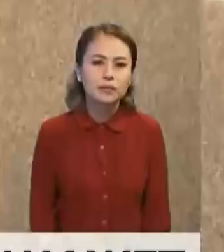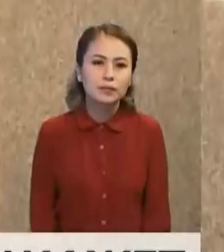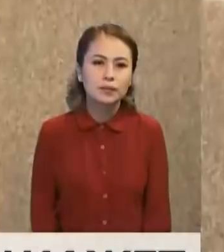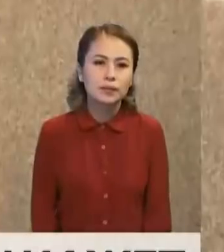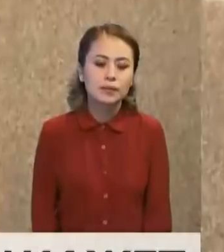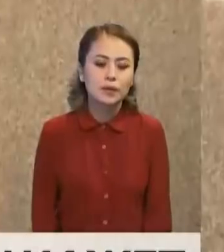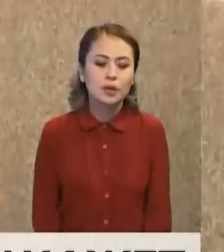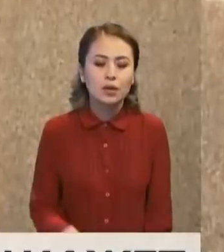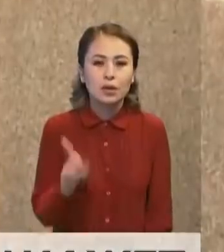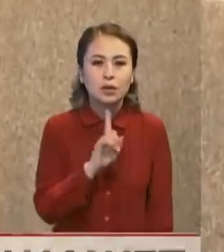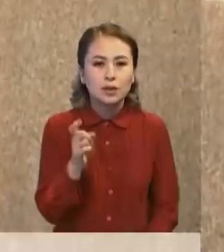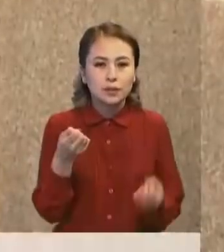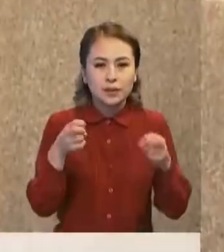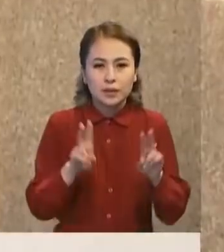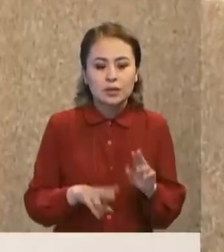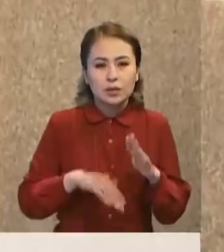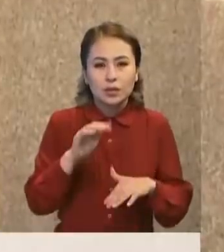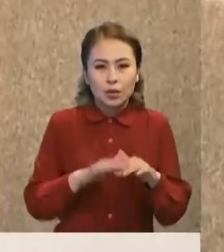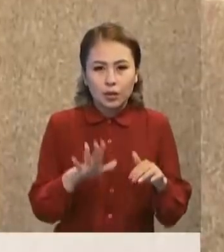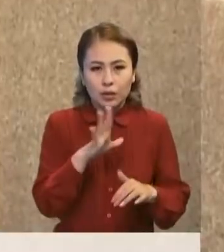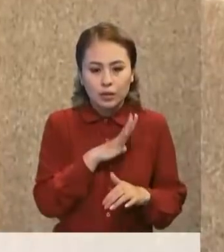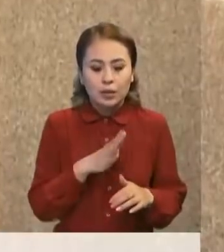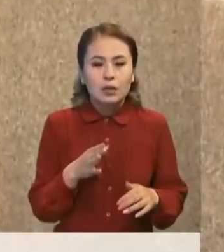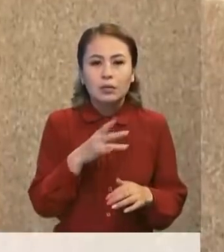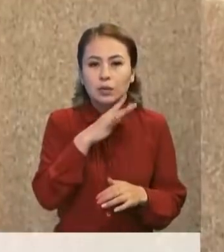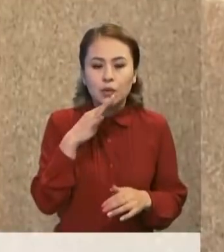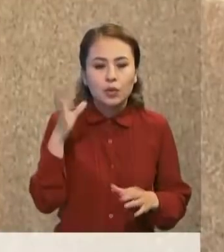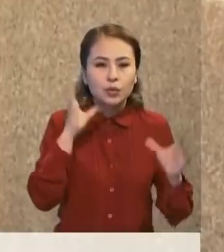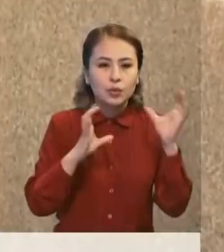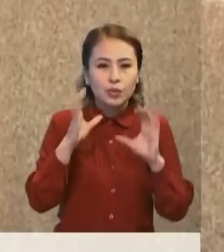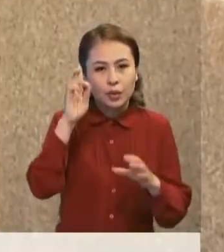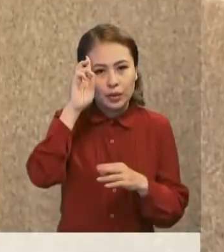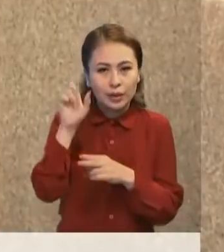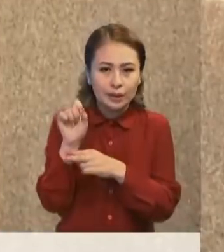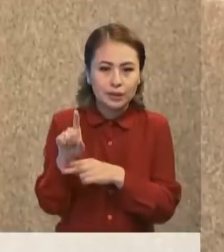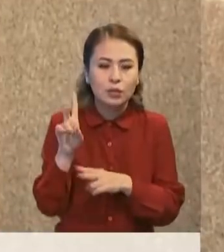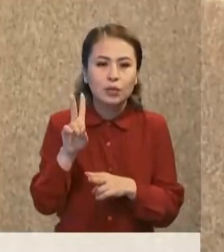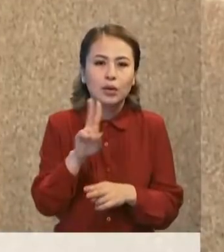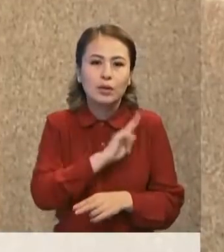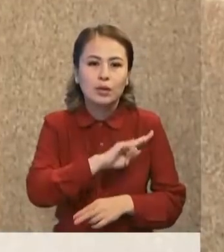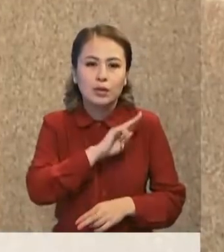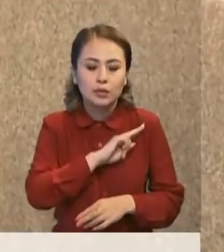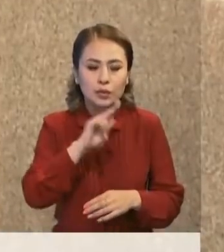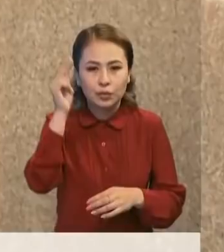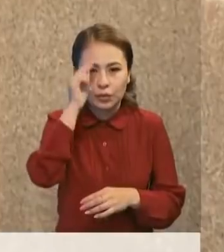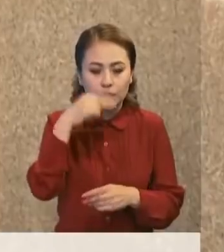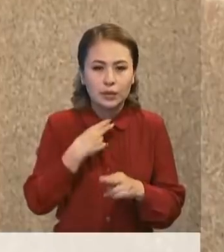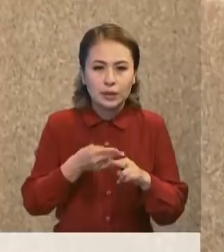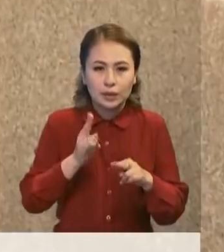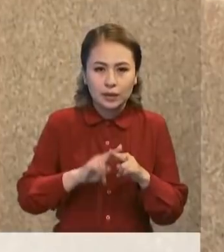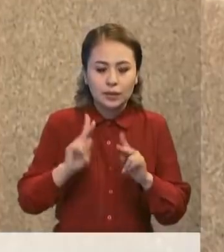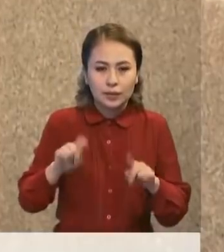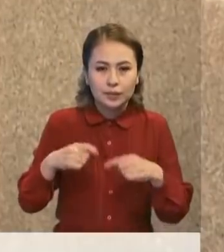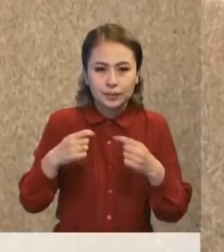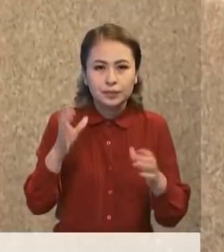медицинских кадрах. Маман сұранысын жабу үшін біз студенттерді мемлекеттік тапсырыс аясында және келісім негізінде оқытамыз. Осы кезге